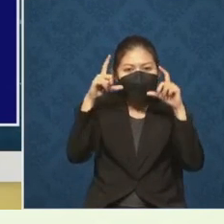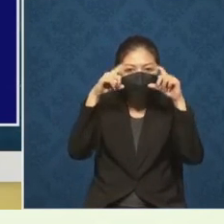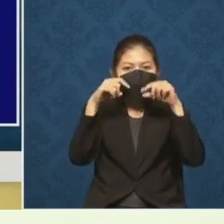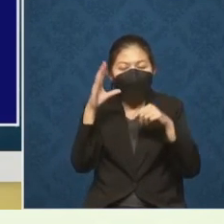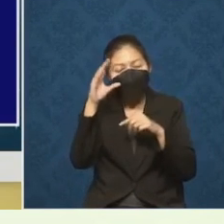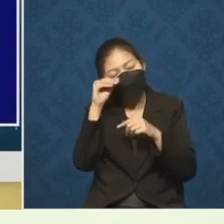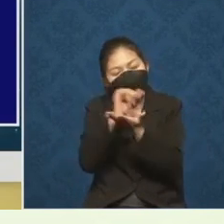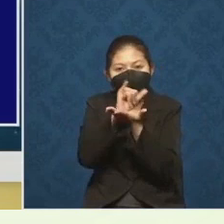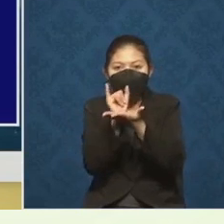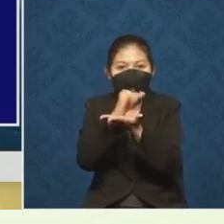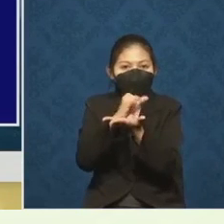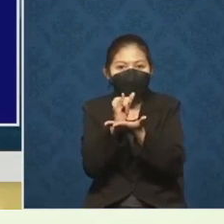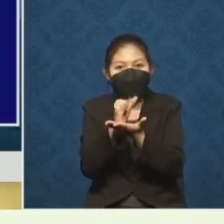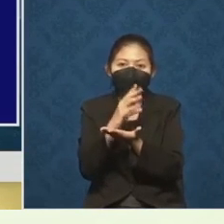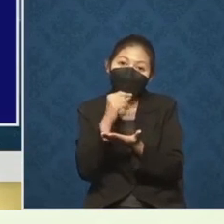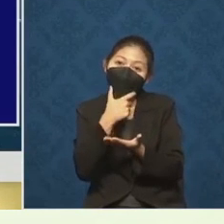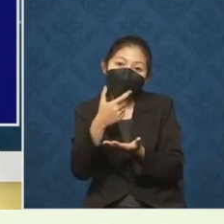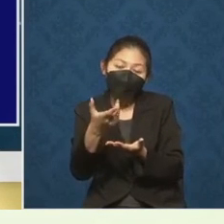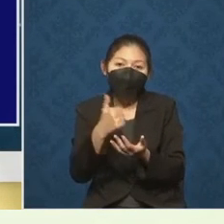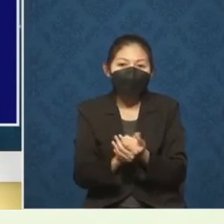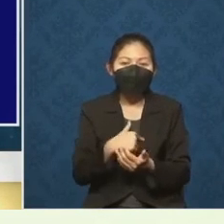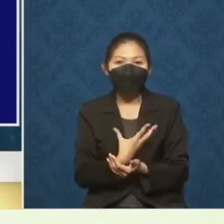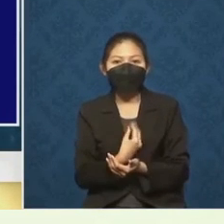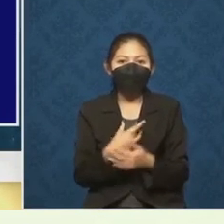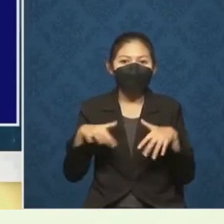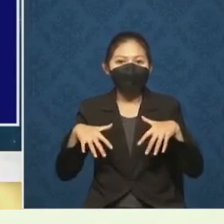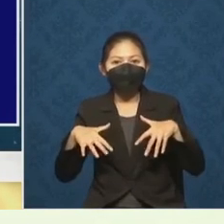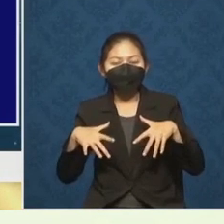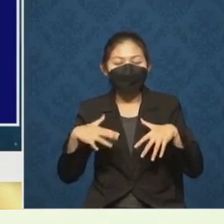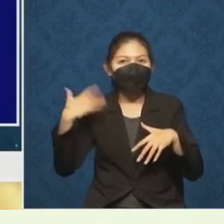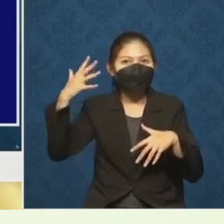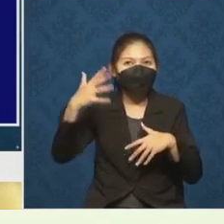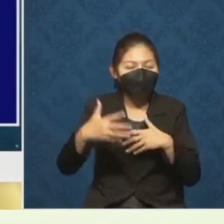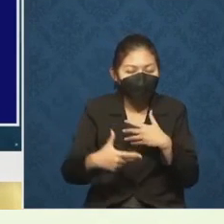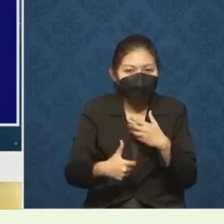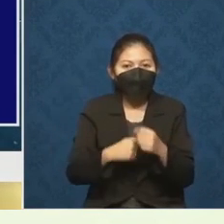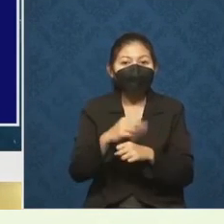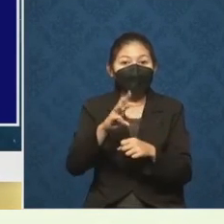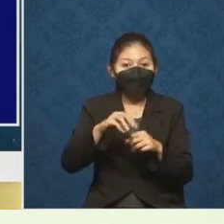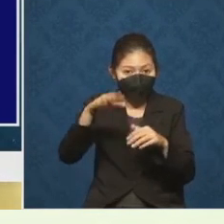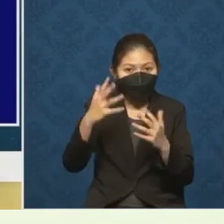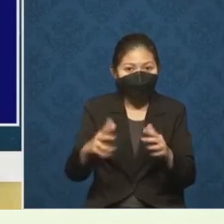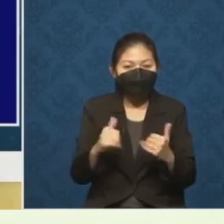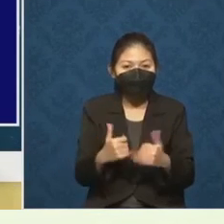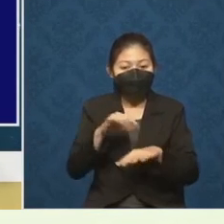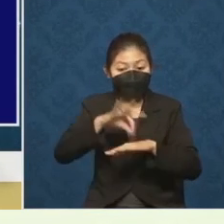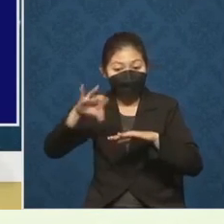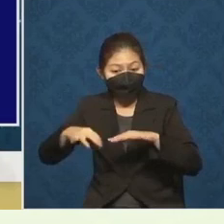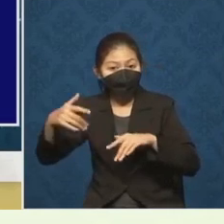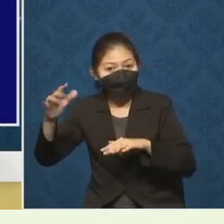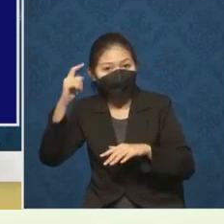ะพูดมากนี่ชักหวั่นไหวแล้วอยู่มา 6-7 ปีไอ้ถ้าพ้นไปจะเป็นยังไงบ้างนะครับหวั่น